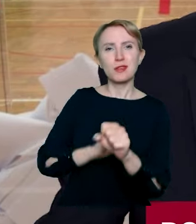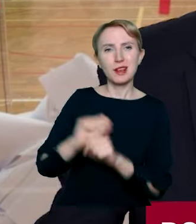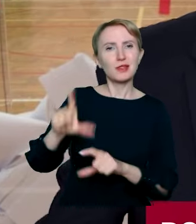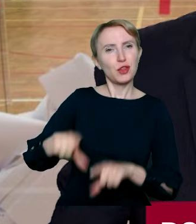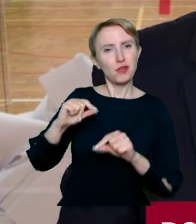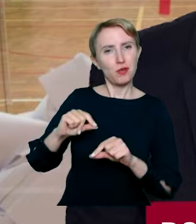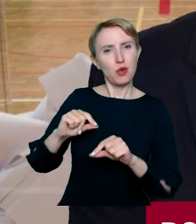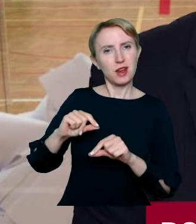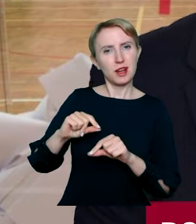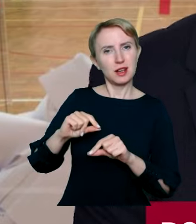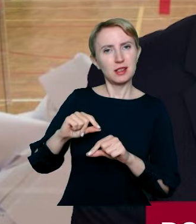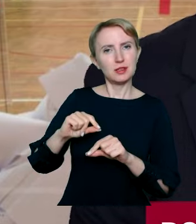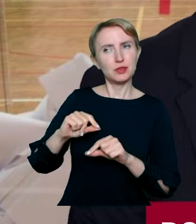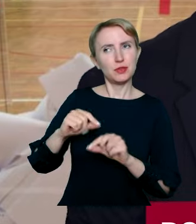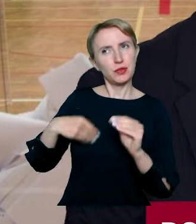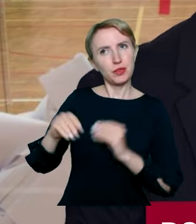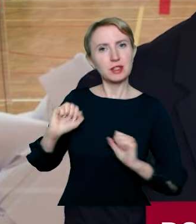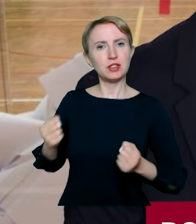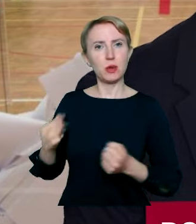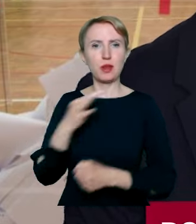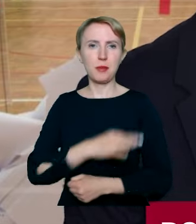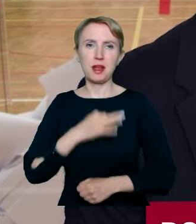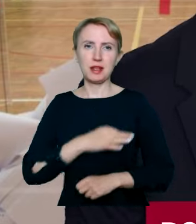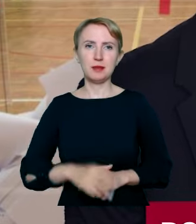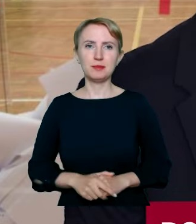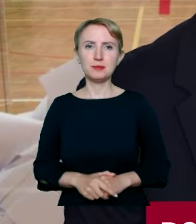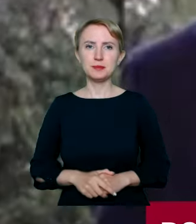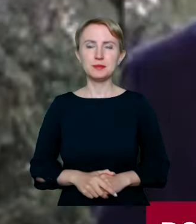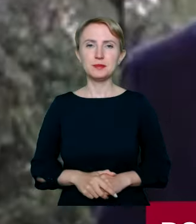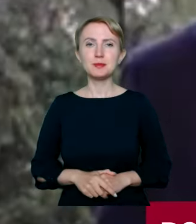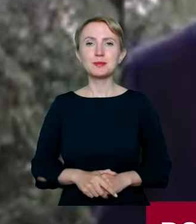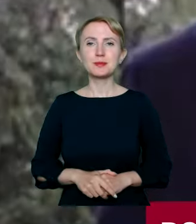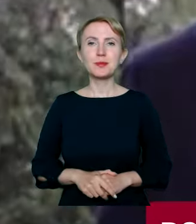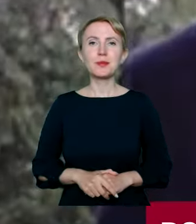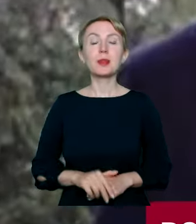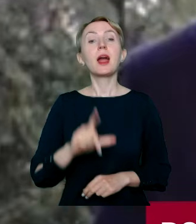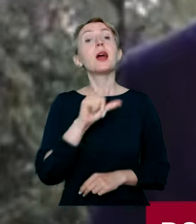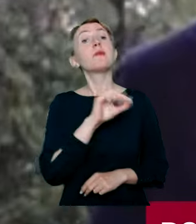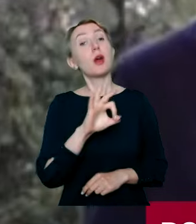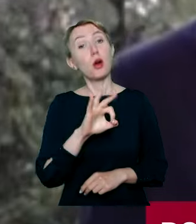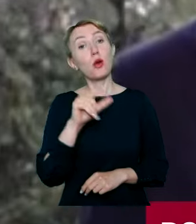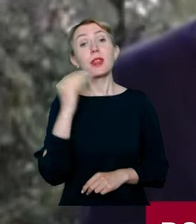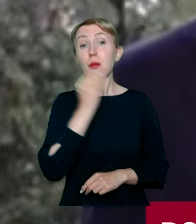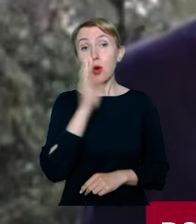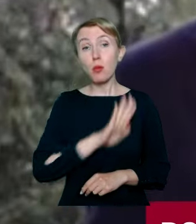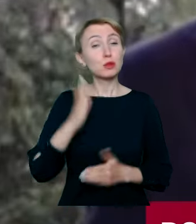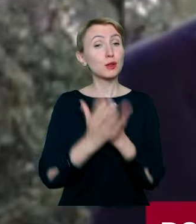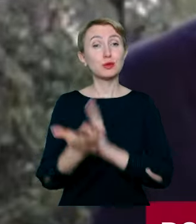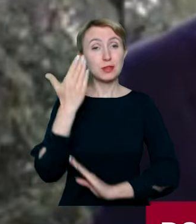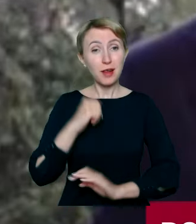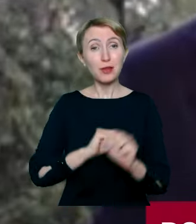na ile siły partyjnej machiny? No, w Platformie jest tak, przynajmniej na Pomorzu od dawna,